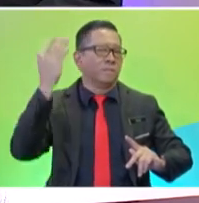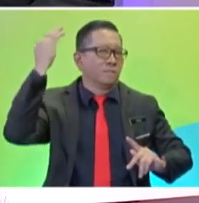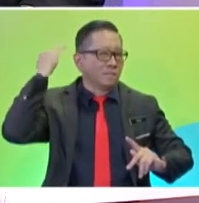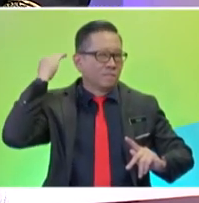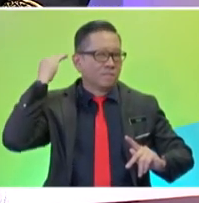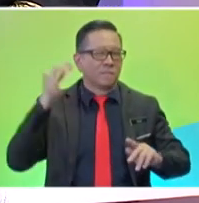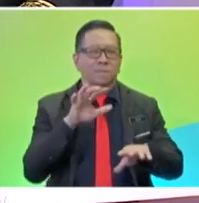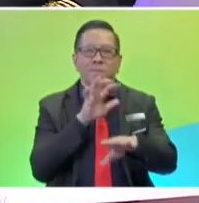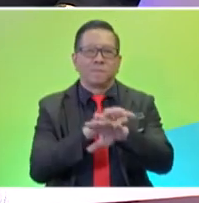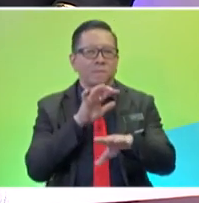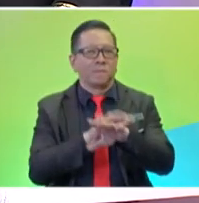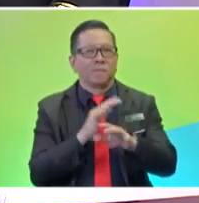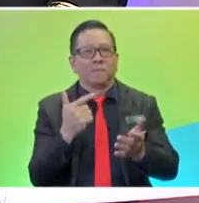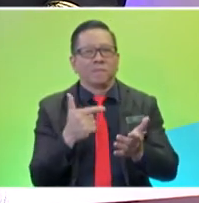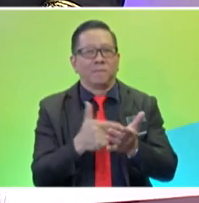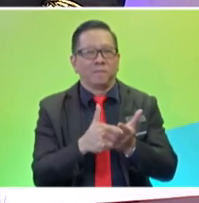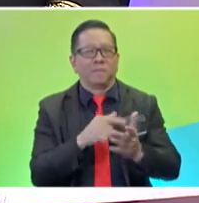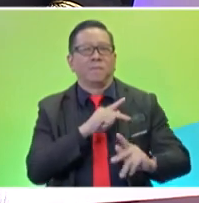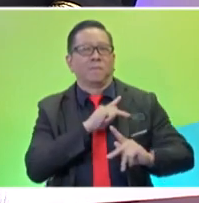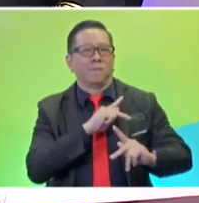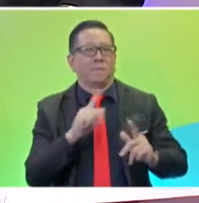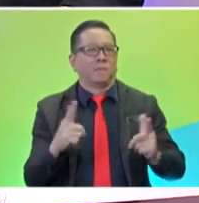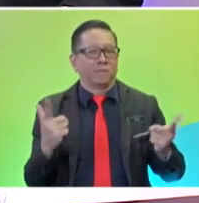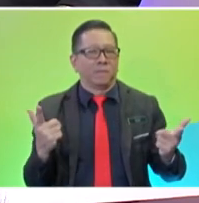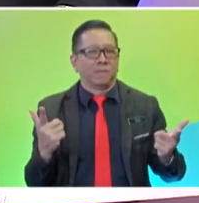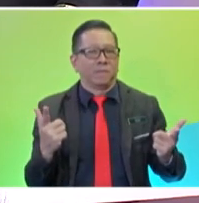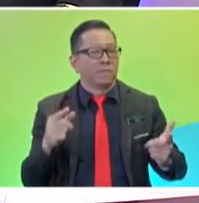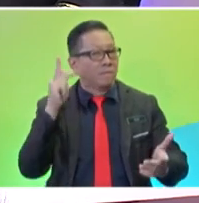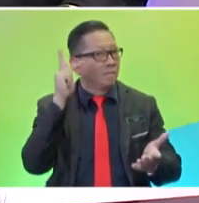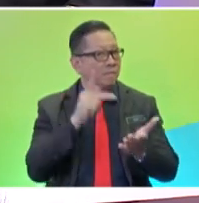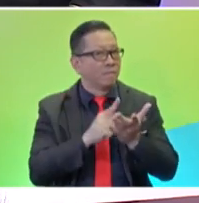kita ada ramai lagi pahlawan-pahlawan yang lain antara Indonesia